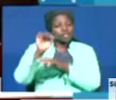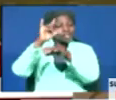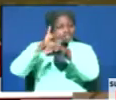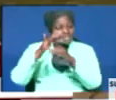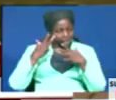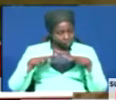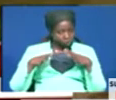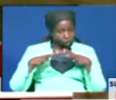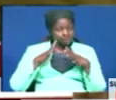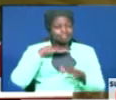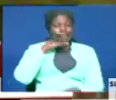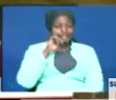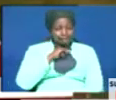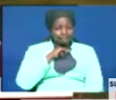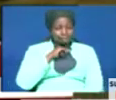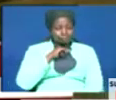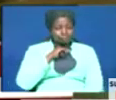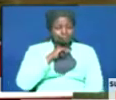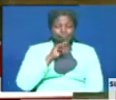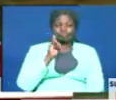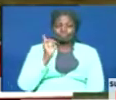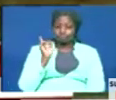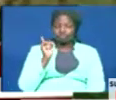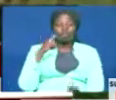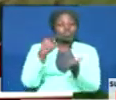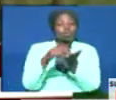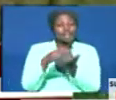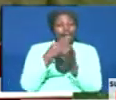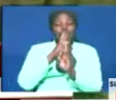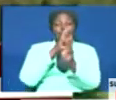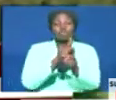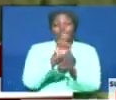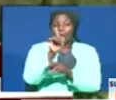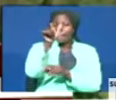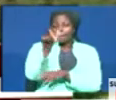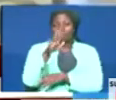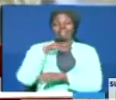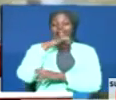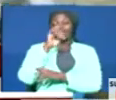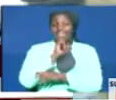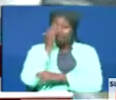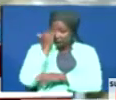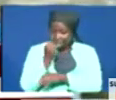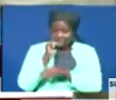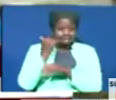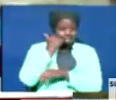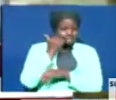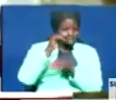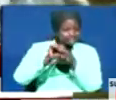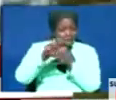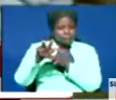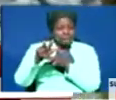huo. Huku Uganda ikiwa imeripoti kifo cha mtu mmoja kutokana na ugonjwa wa Ebola na kuendelea